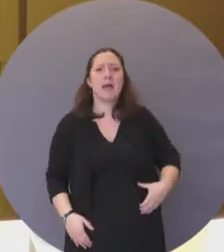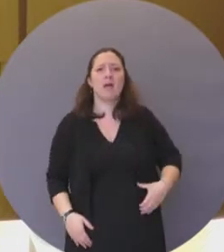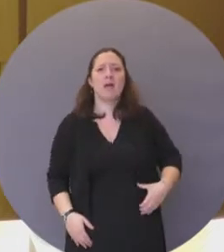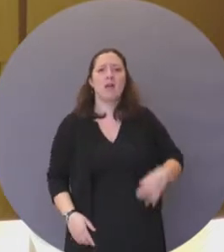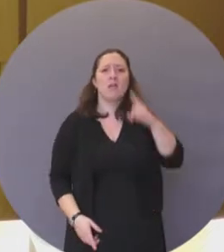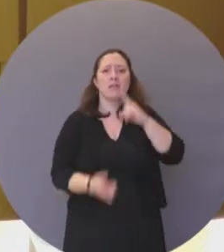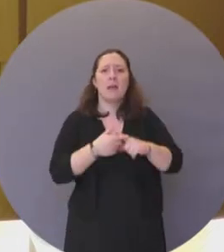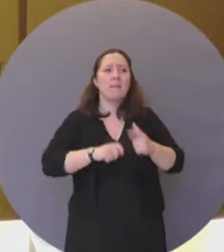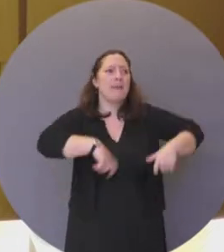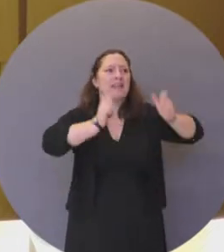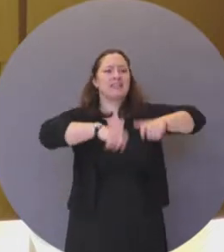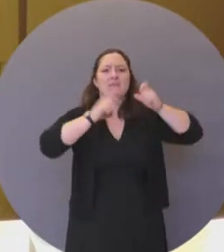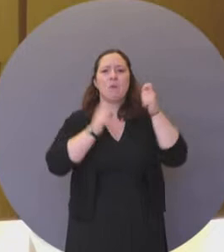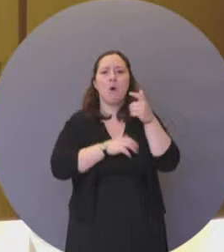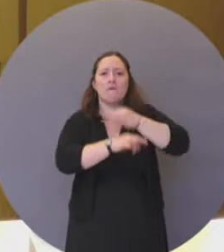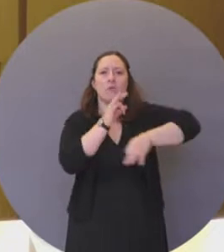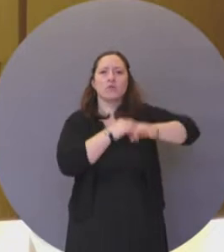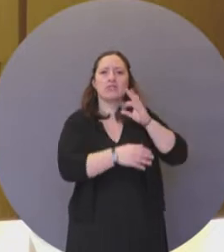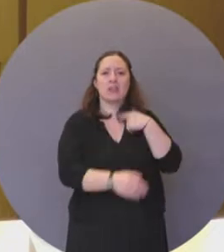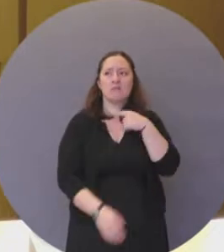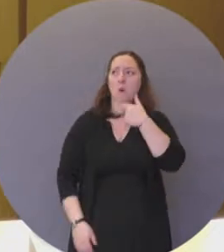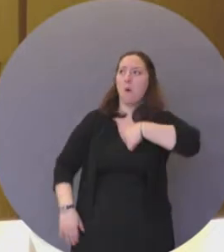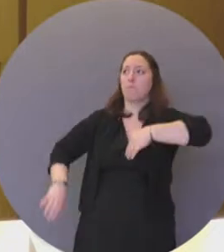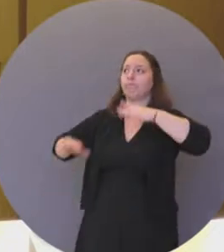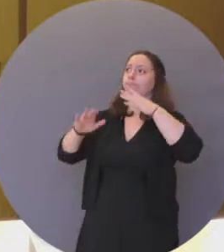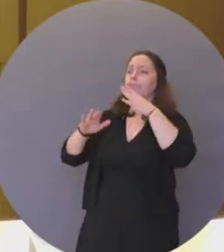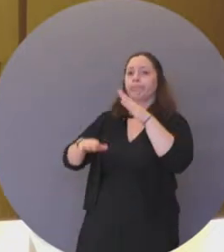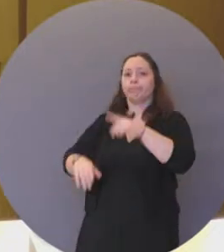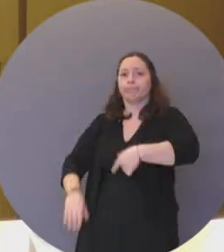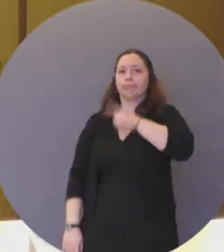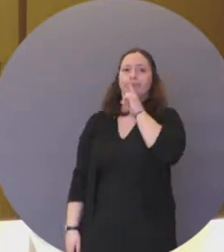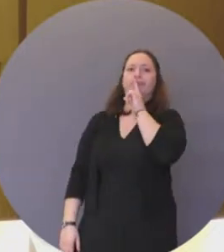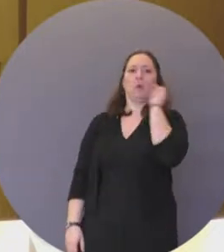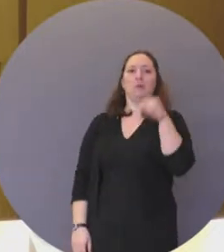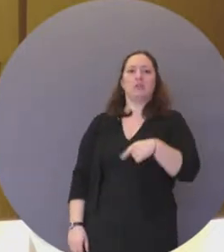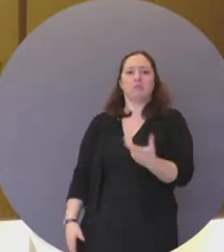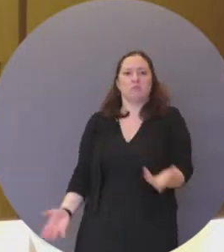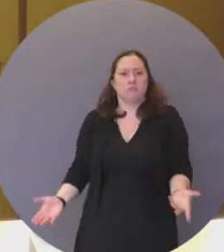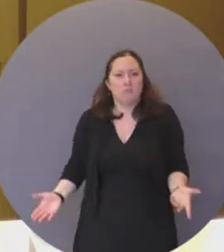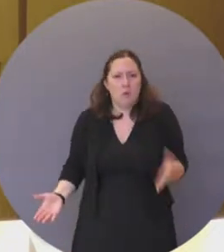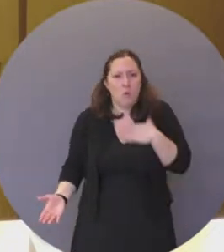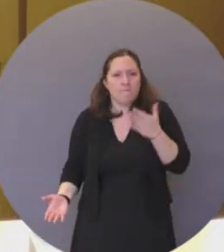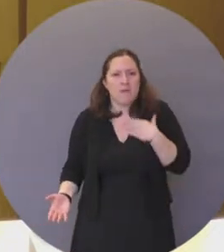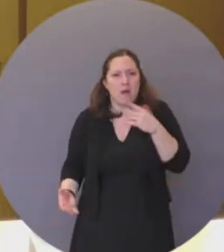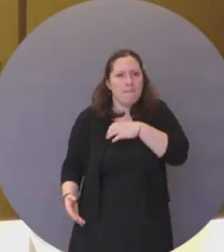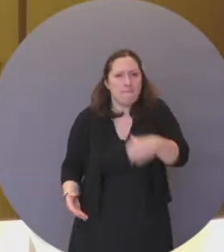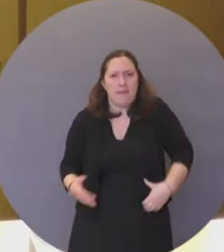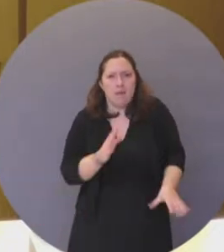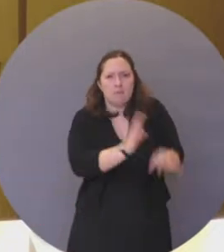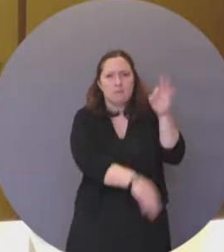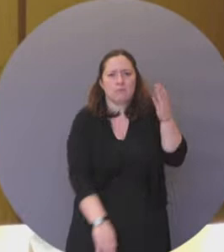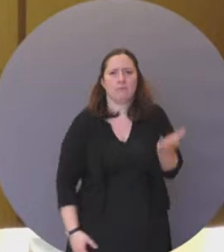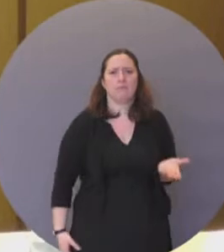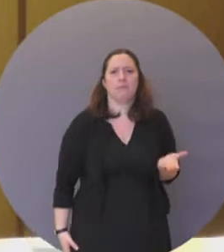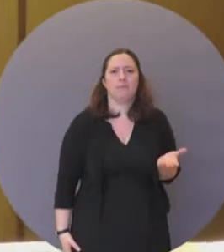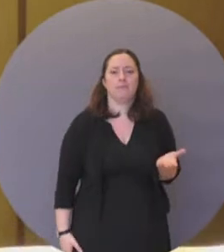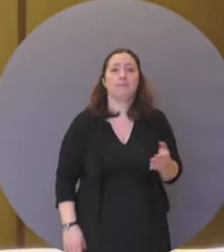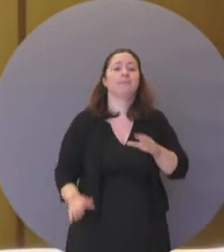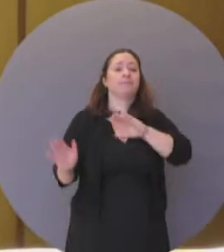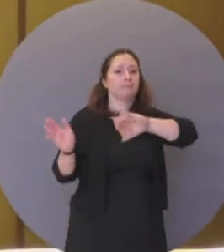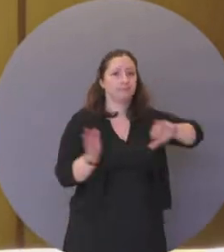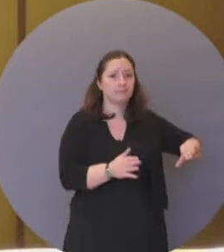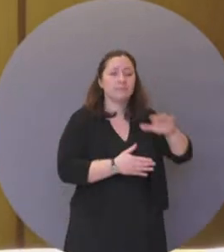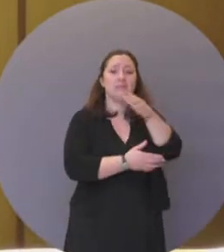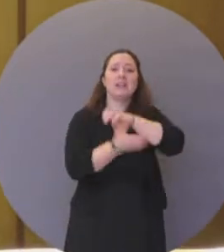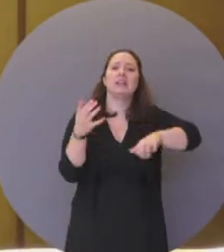sa commune il va falloir nous expliquer leur utilitaire réelle alors par ailleurs il ne faut pas que sous couvert de crise énergétique